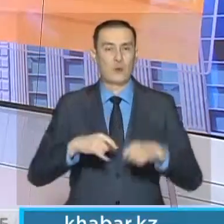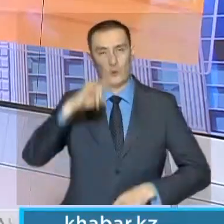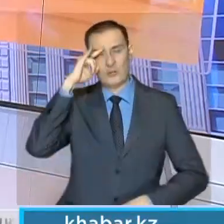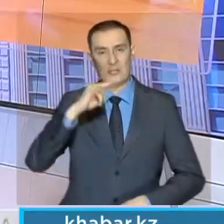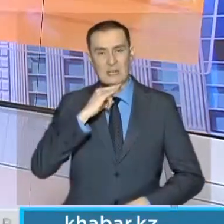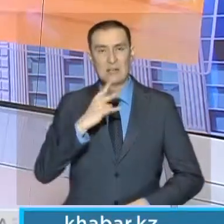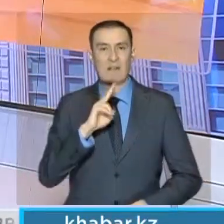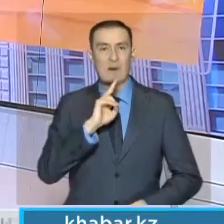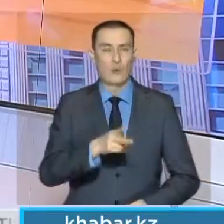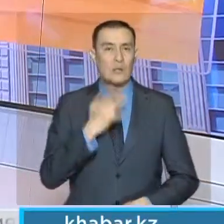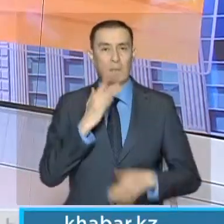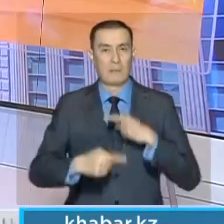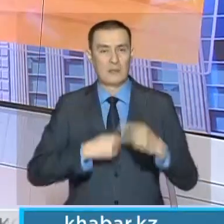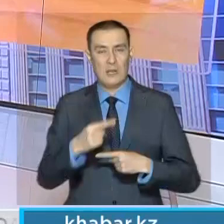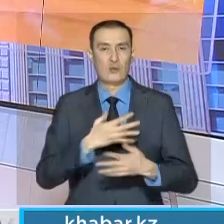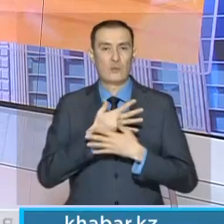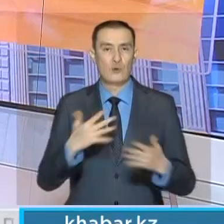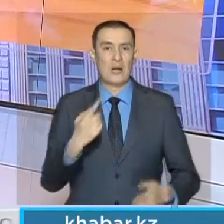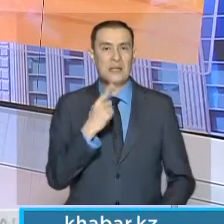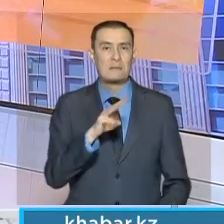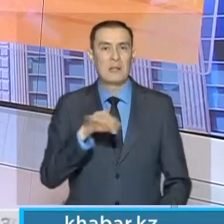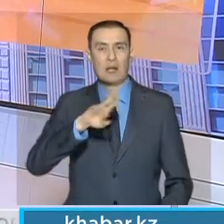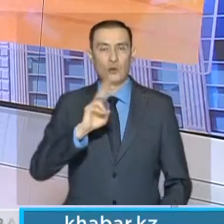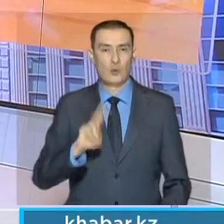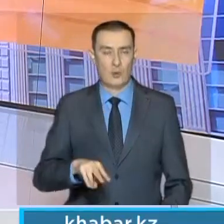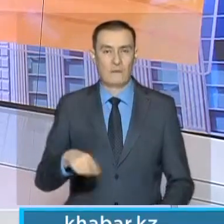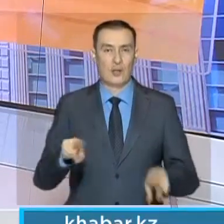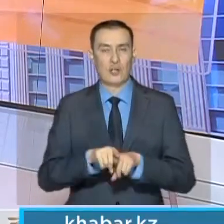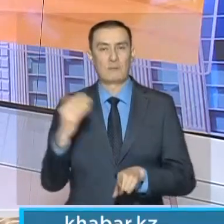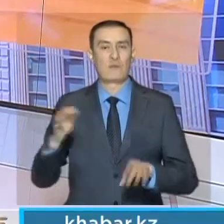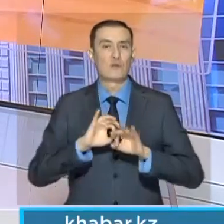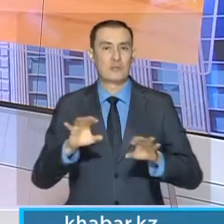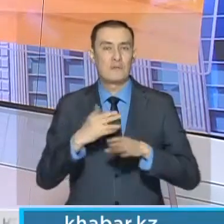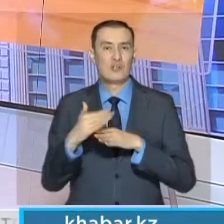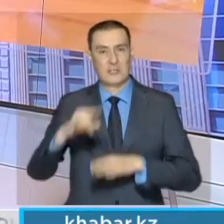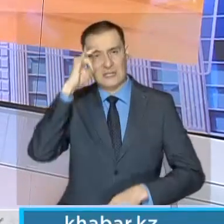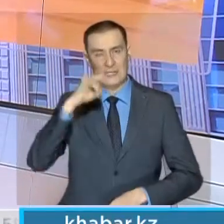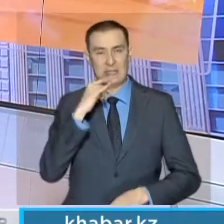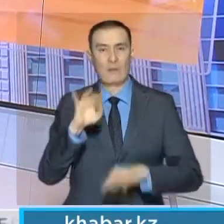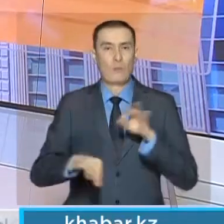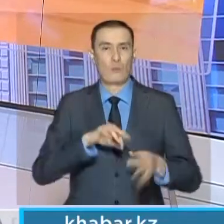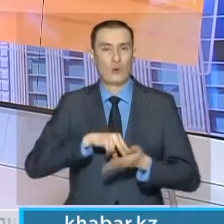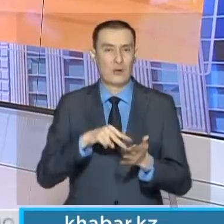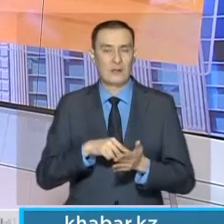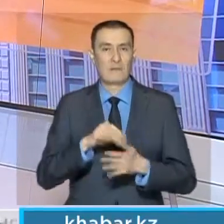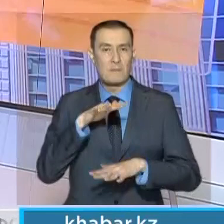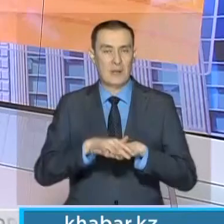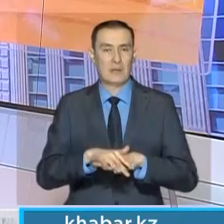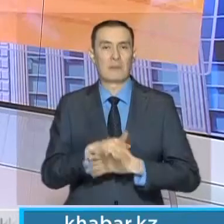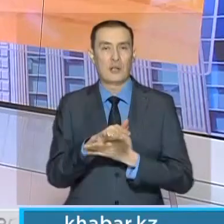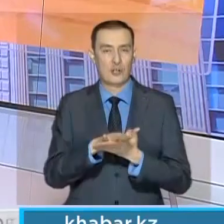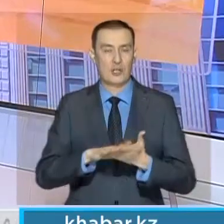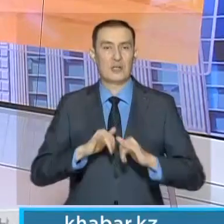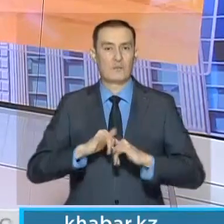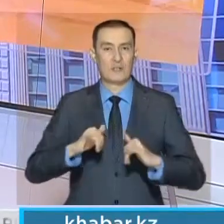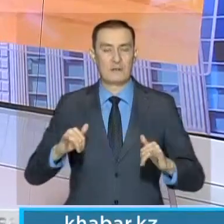Казахстана второй год подряд превышают 1 миллиард долларов. Также, по его словам, доля казахстанских проектов в портфеле банка продолжает